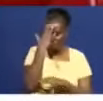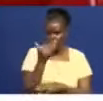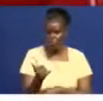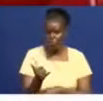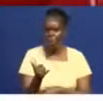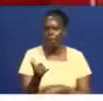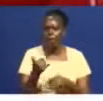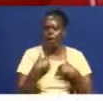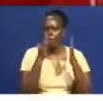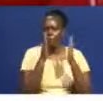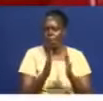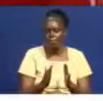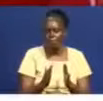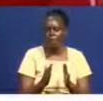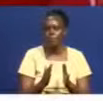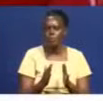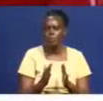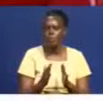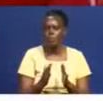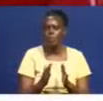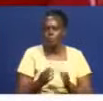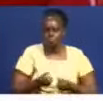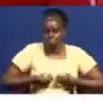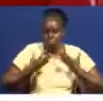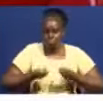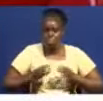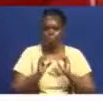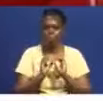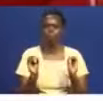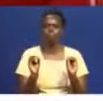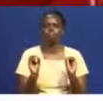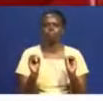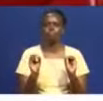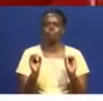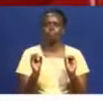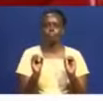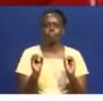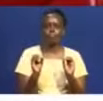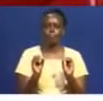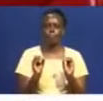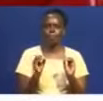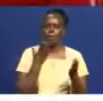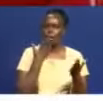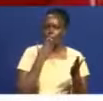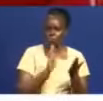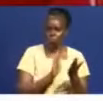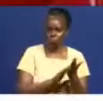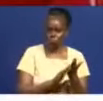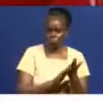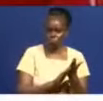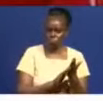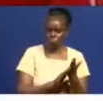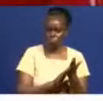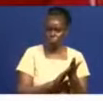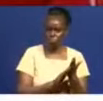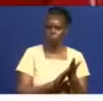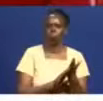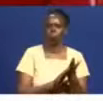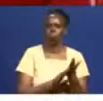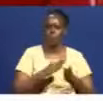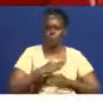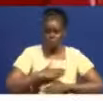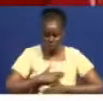sababu kuna mtu hakutoka akajieleza vizuri. Na nipende kuwapongeza wajumbe